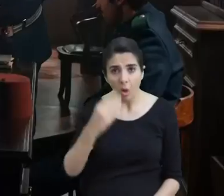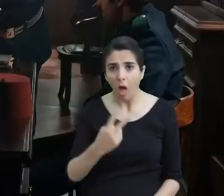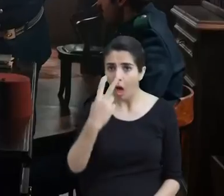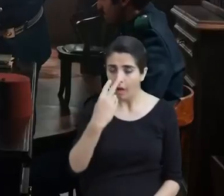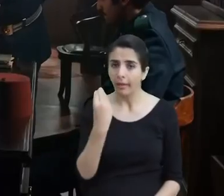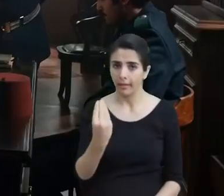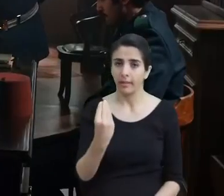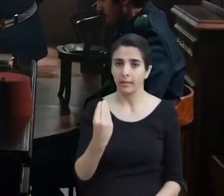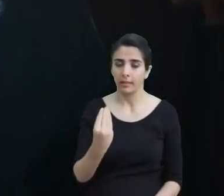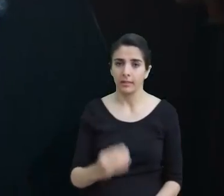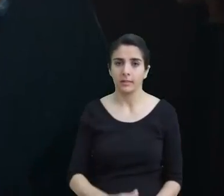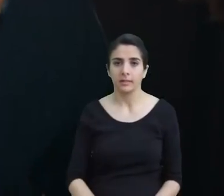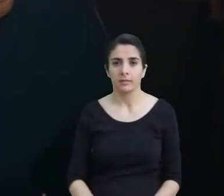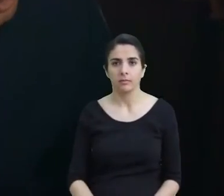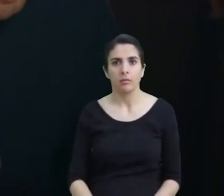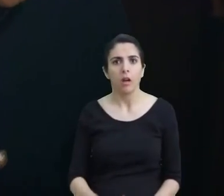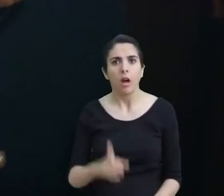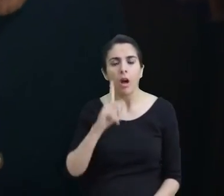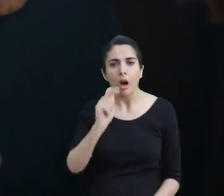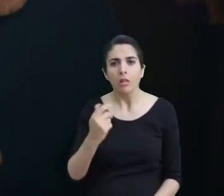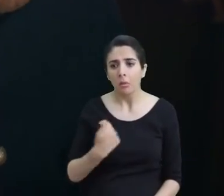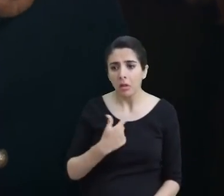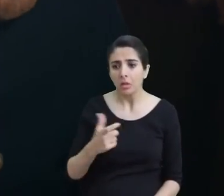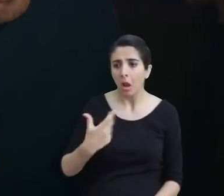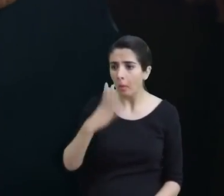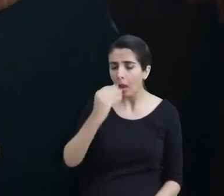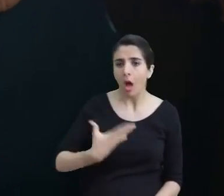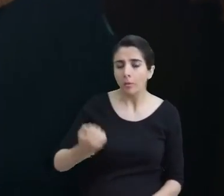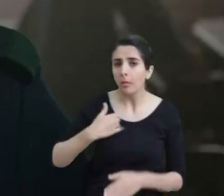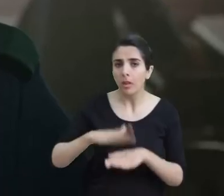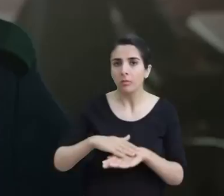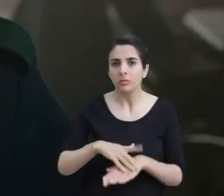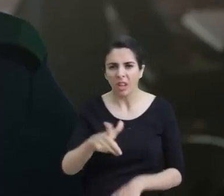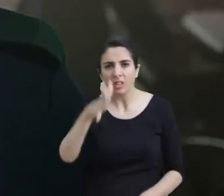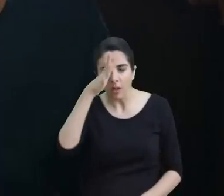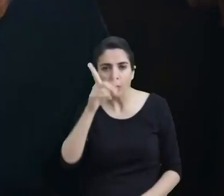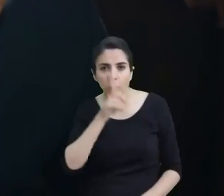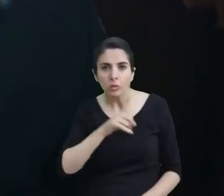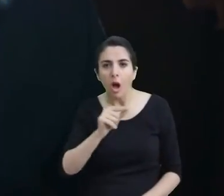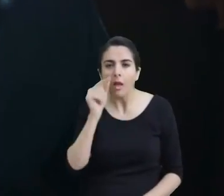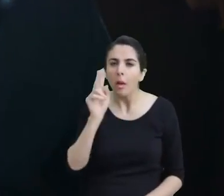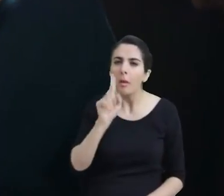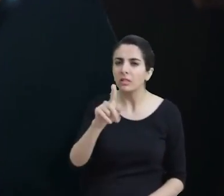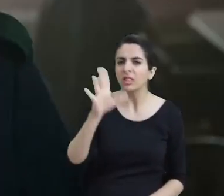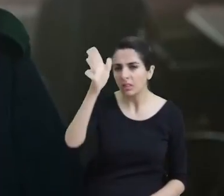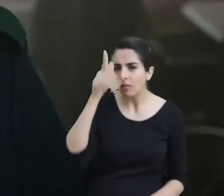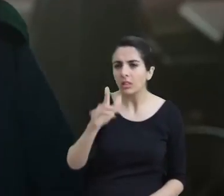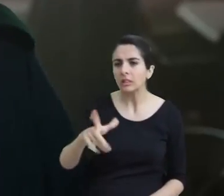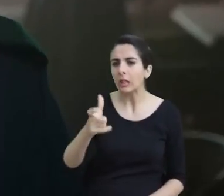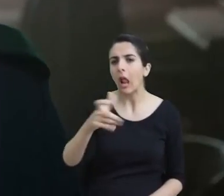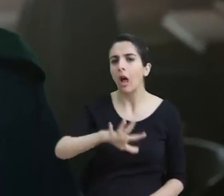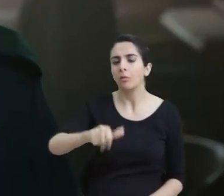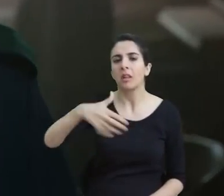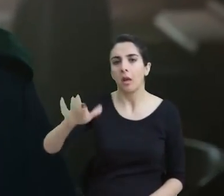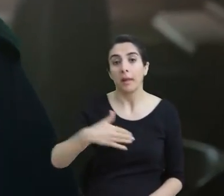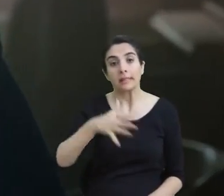böyle ağlarsın işte. Adam benim silahımı beğenmiş. Ben ne yapayım? Olur mu, sen saftiriksin? Adam baktı sen saftiriksin, senin